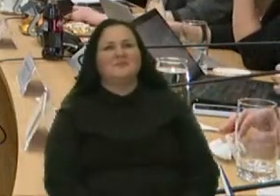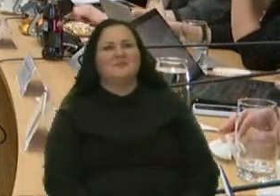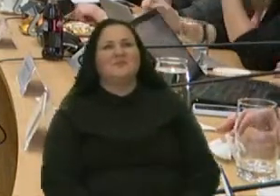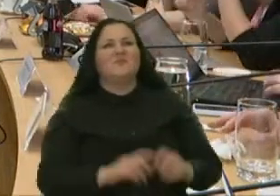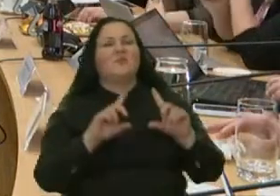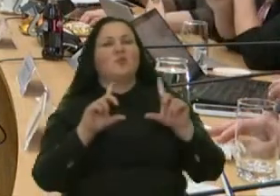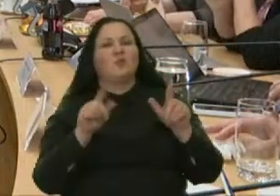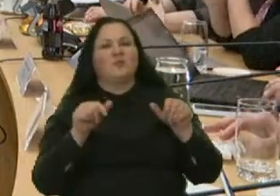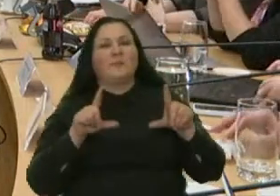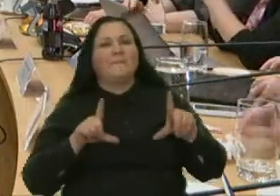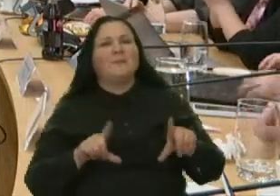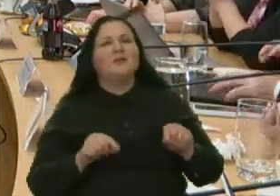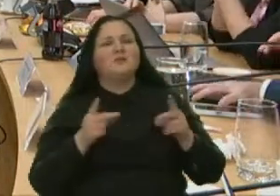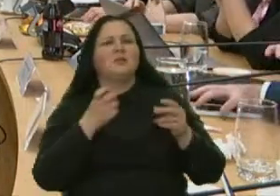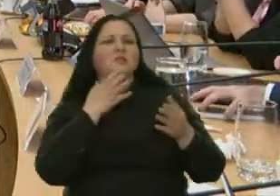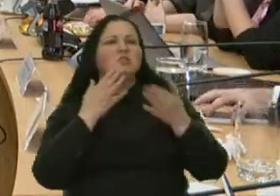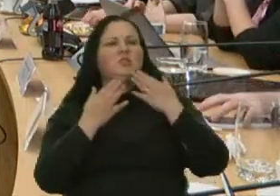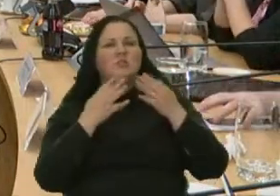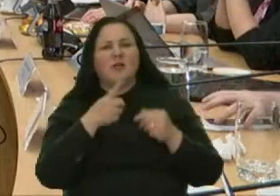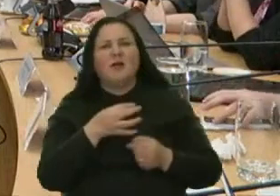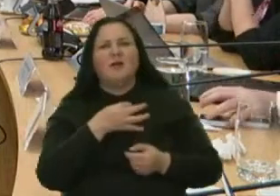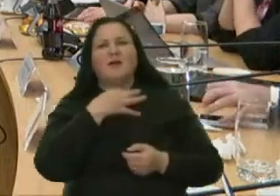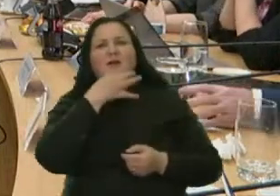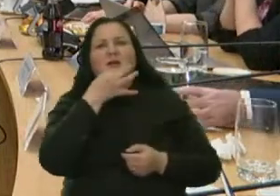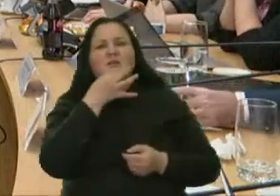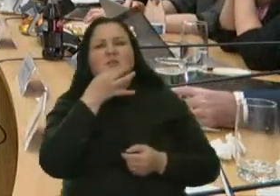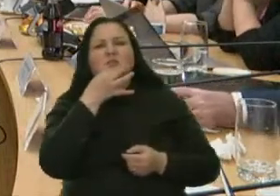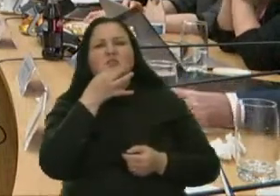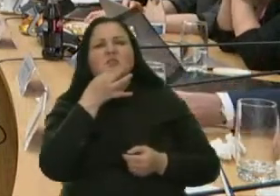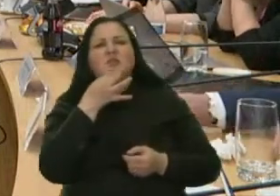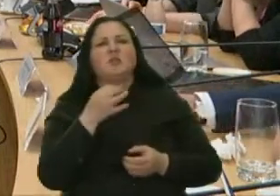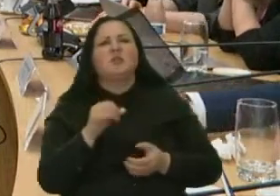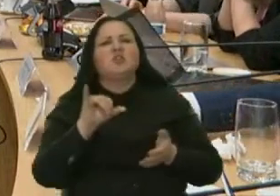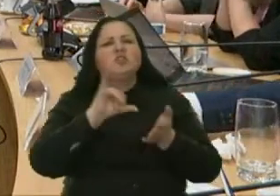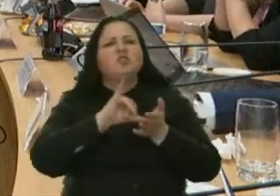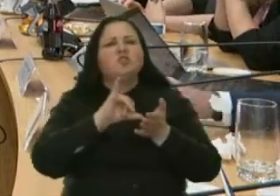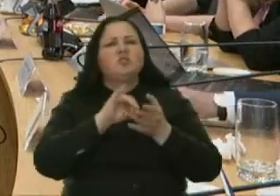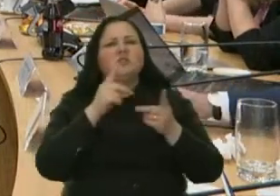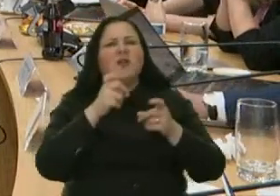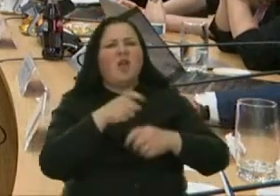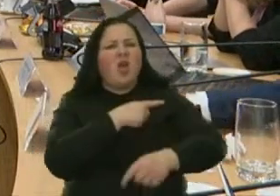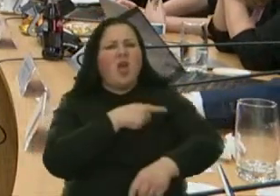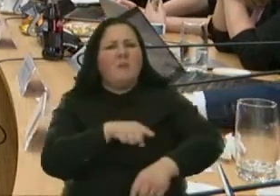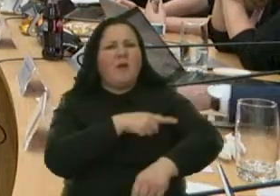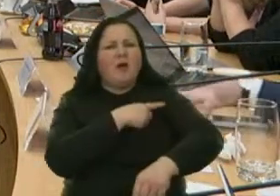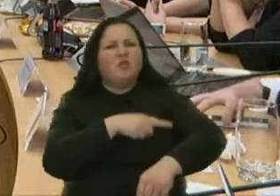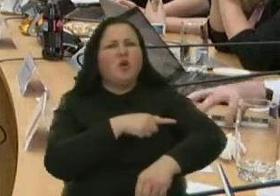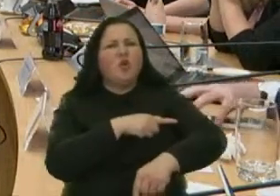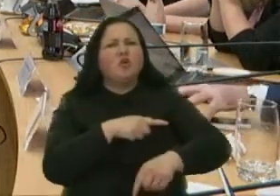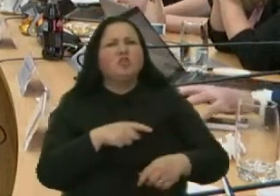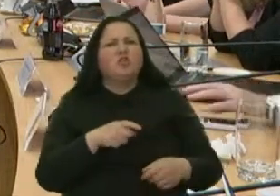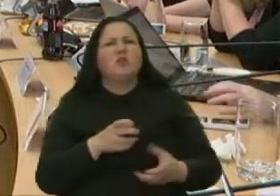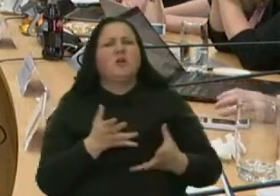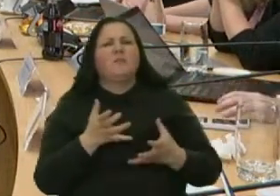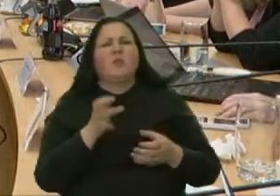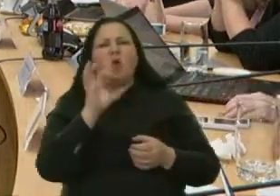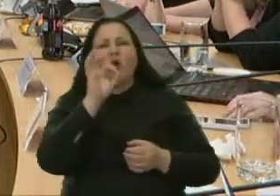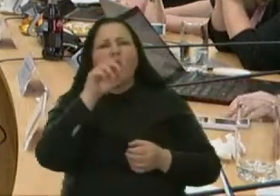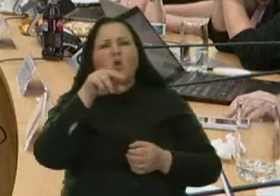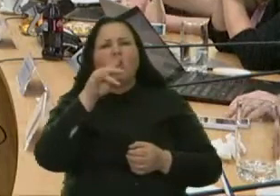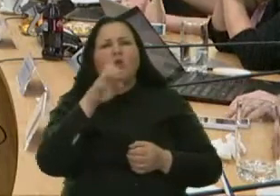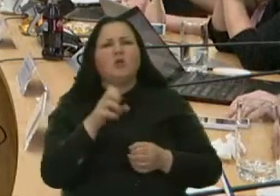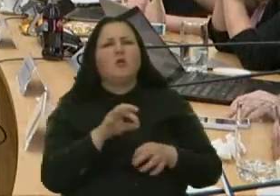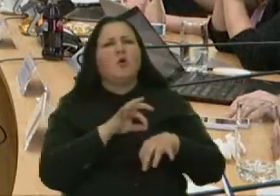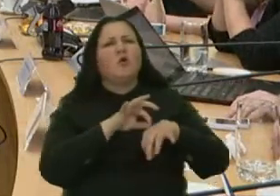Domnul președinte de ședință ați menționat centrul de Hematologie Oncologic Da condus de profesorul